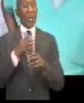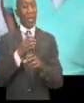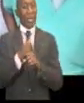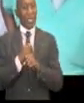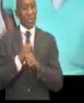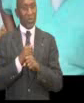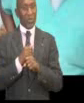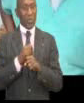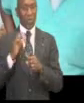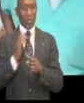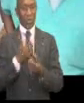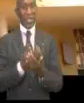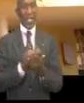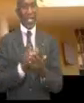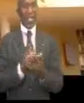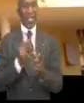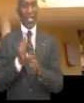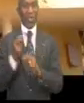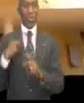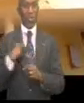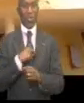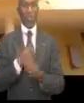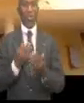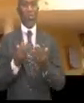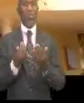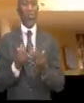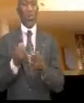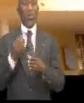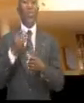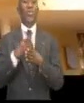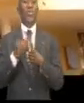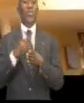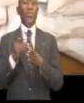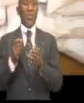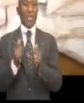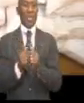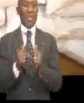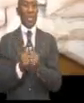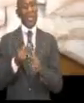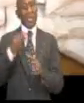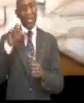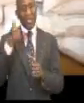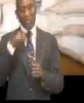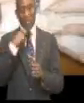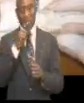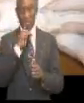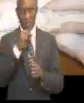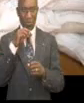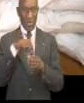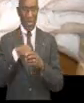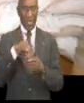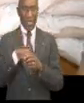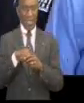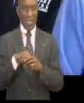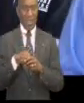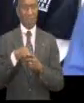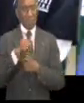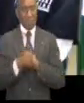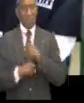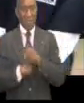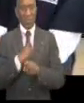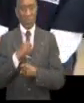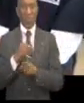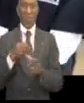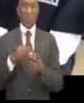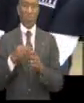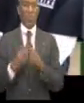wako wazi na kwa kisasa. La dernière étape était le bureau communal de la Roissy. Ces vivres sont destinés aux chefs des quartiers qui ont toujours travaillé en collaboration avec